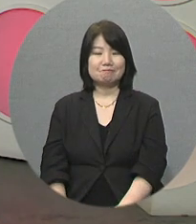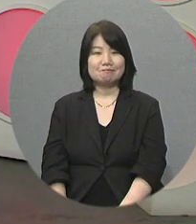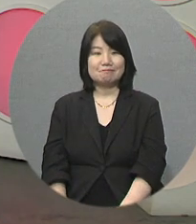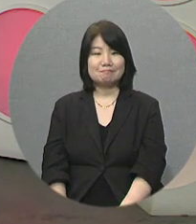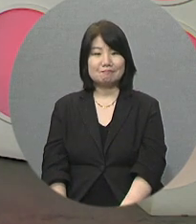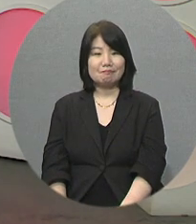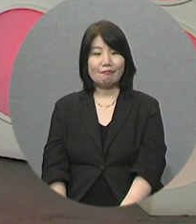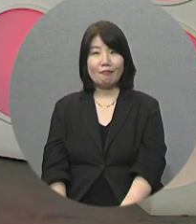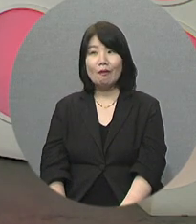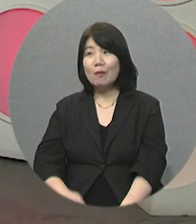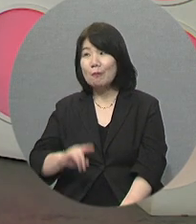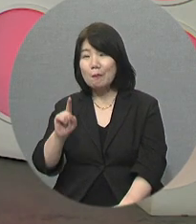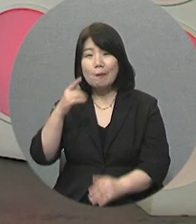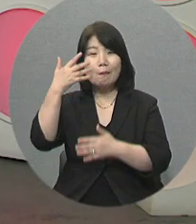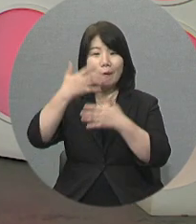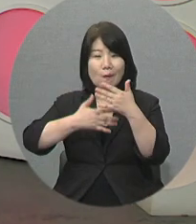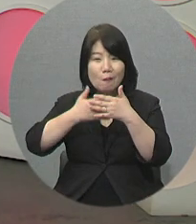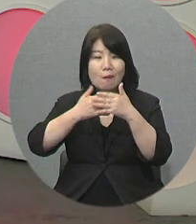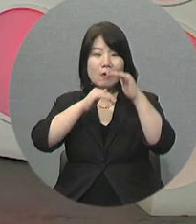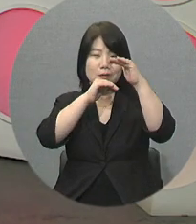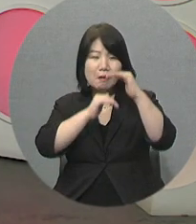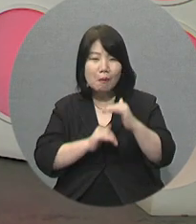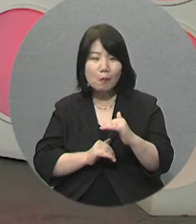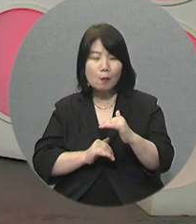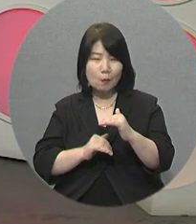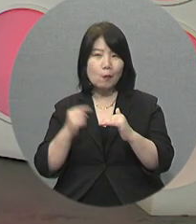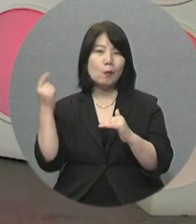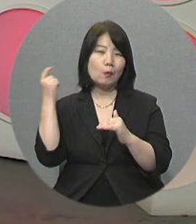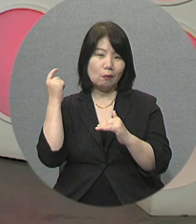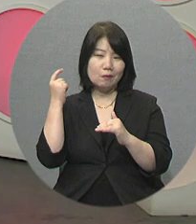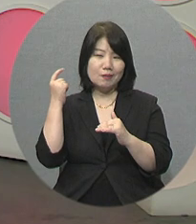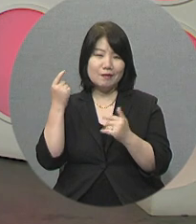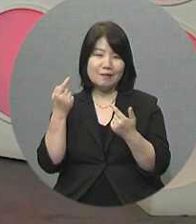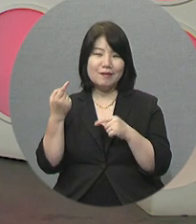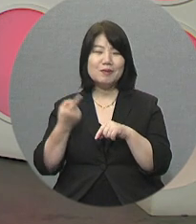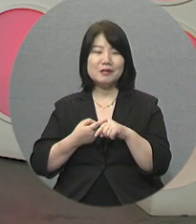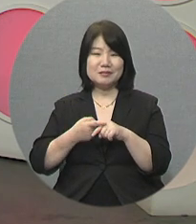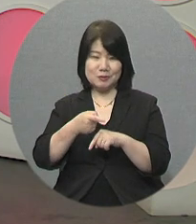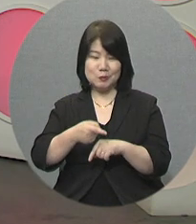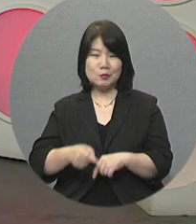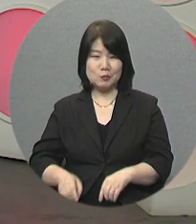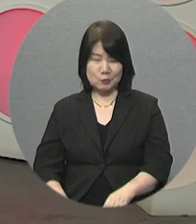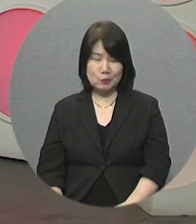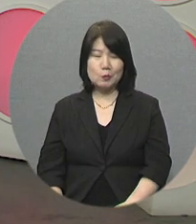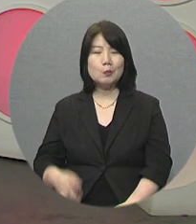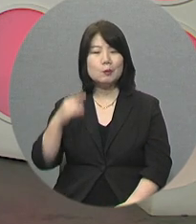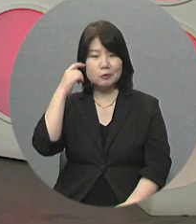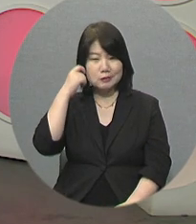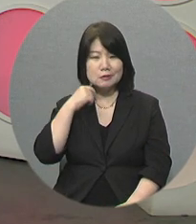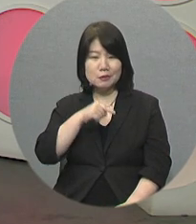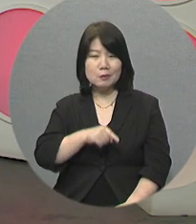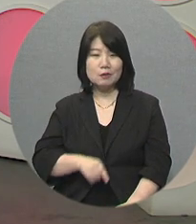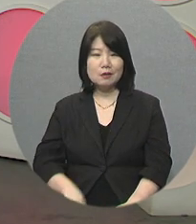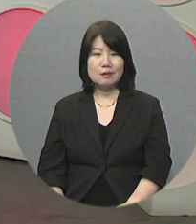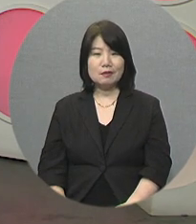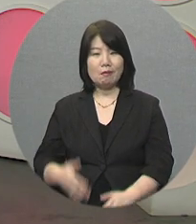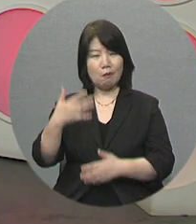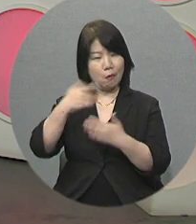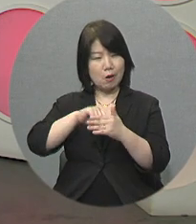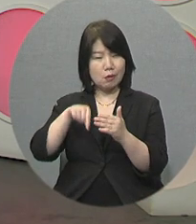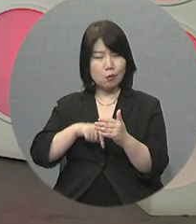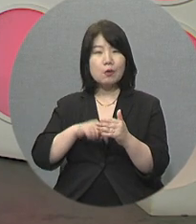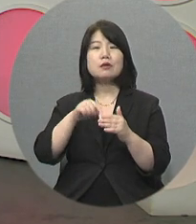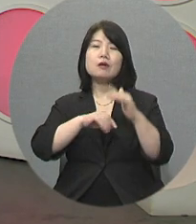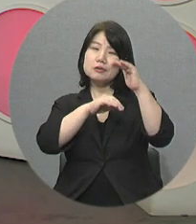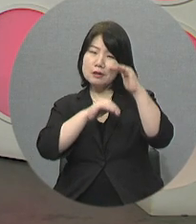한 영화의 한 장면을 이렇게 또 감동사연에서 읽어주는 그런 느낌. 예? 영화 속에 이런